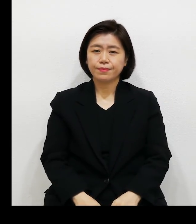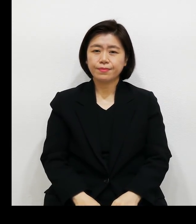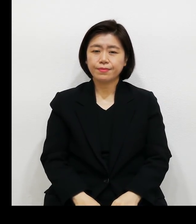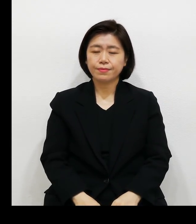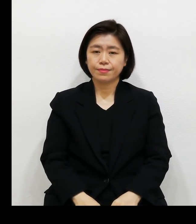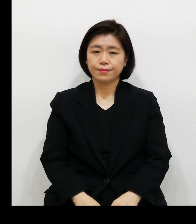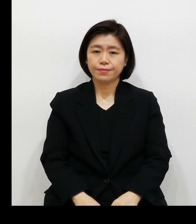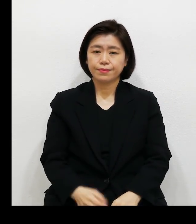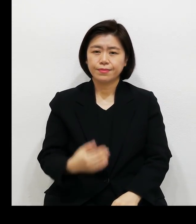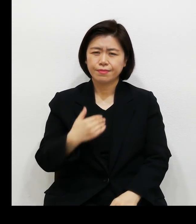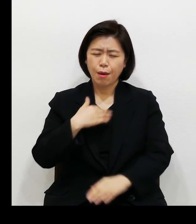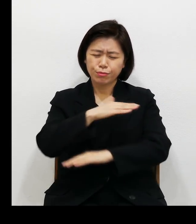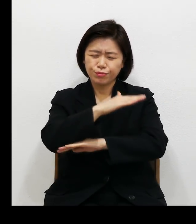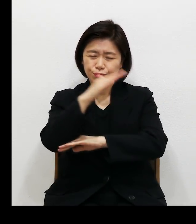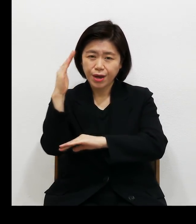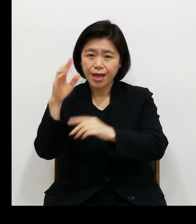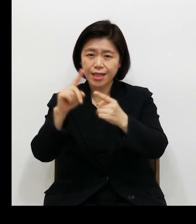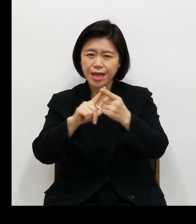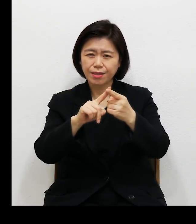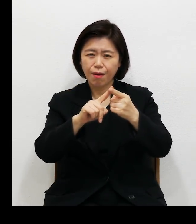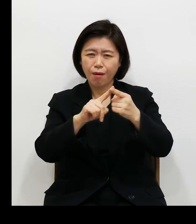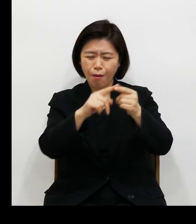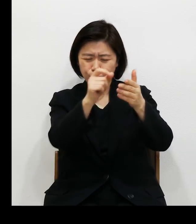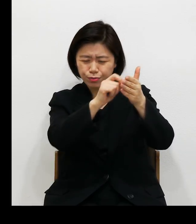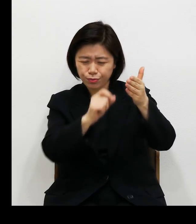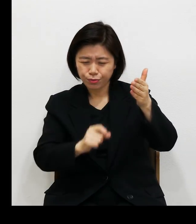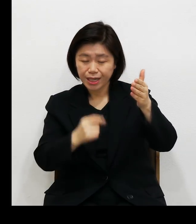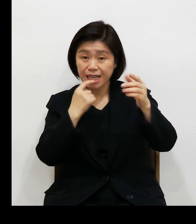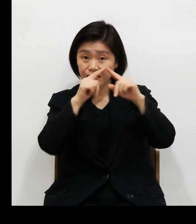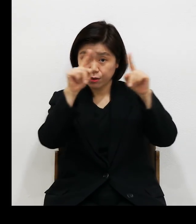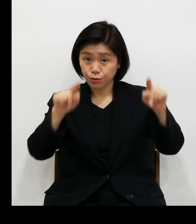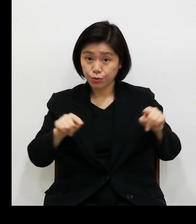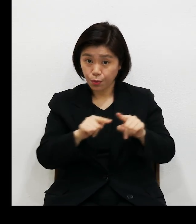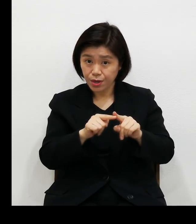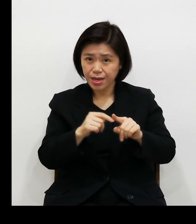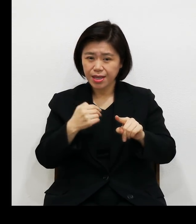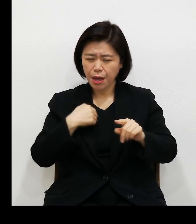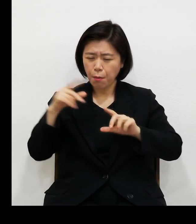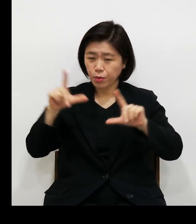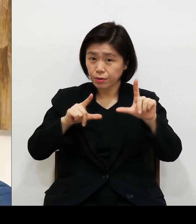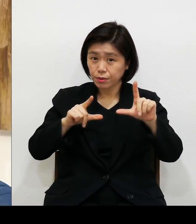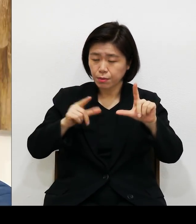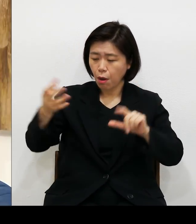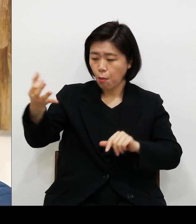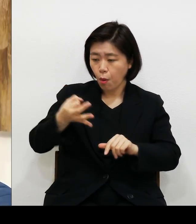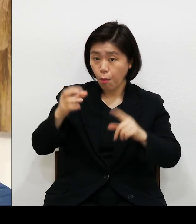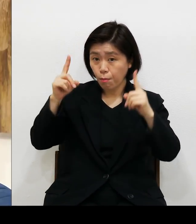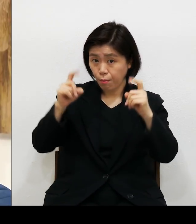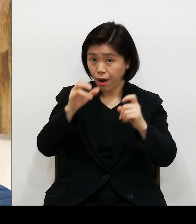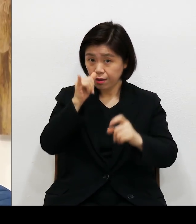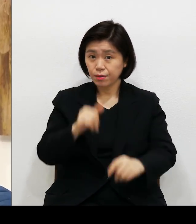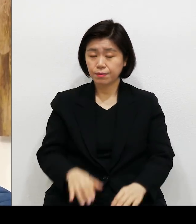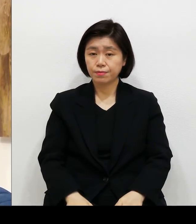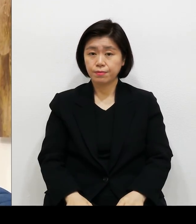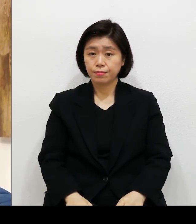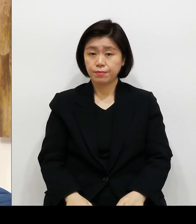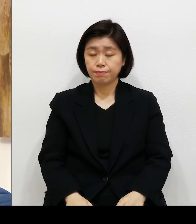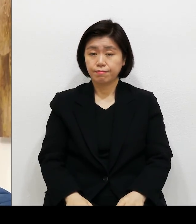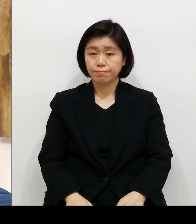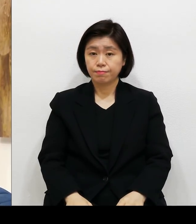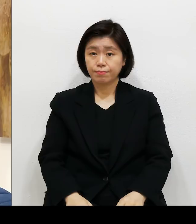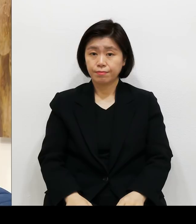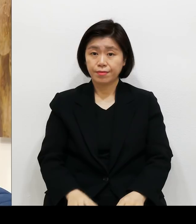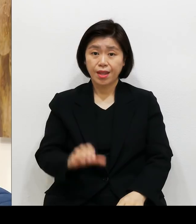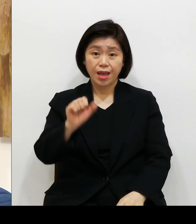이 문구랑 제 분유 예. 먹이는 이 전체적인 모습만 그 사진을 네. 찍었더라고요. 네. 근데 그 사진이 막 그